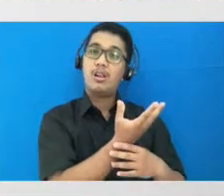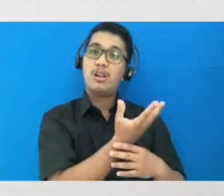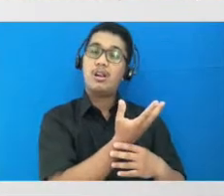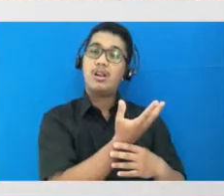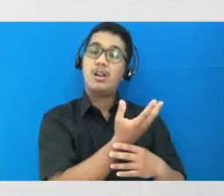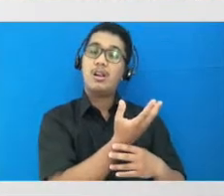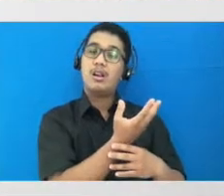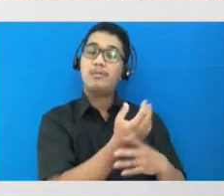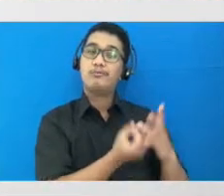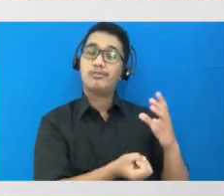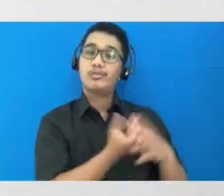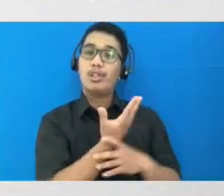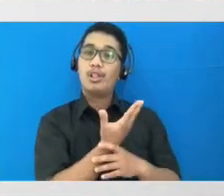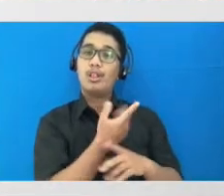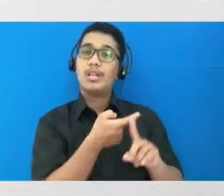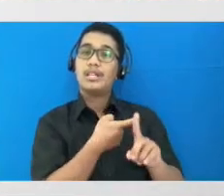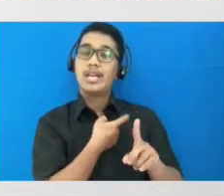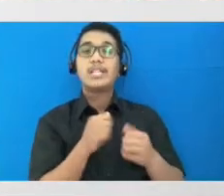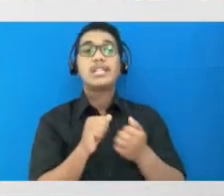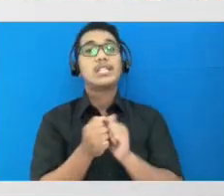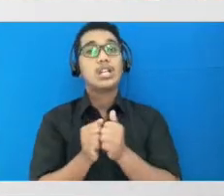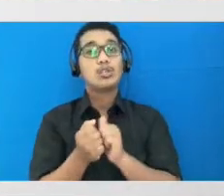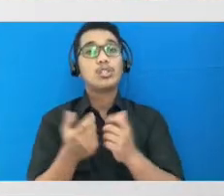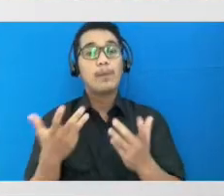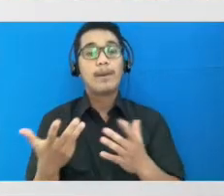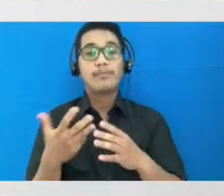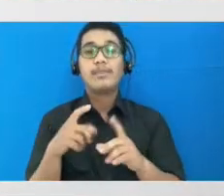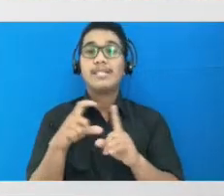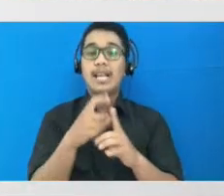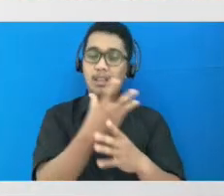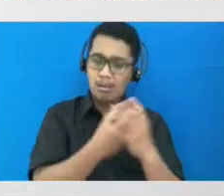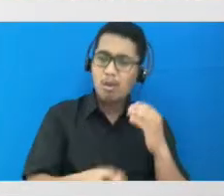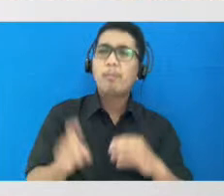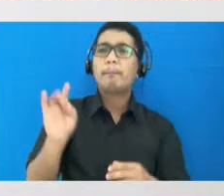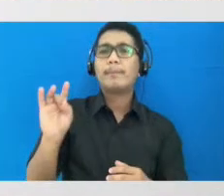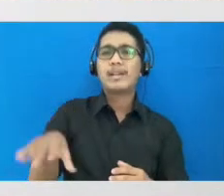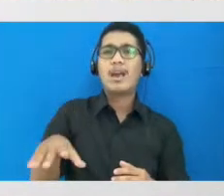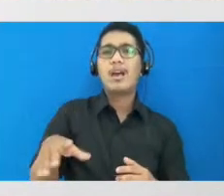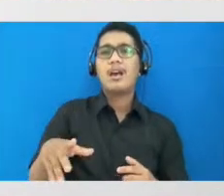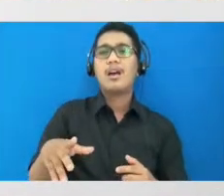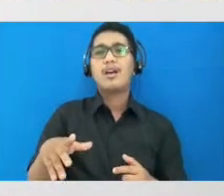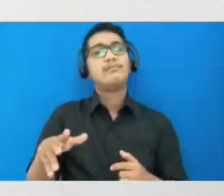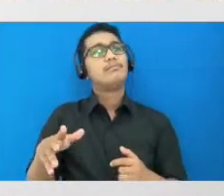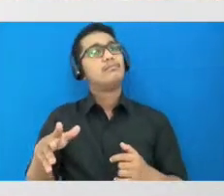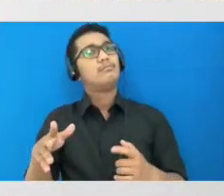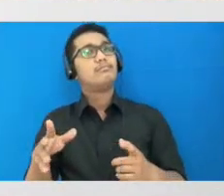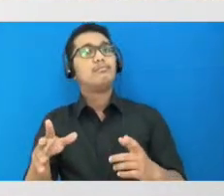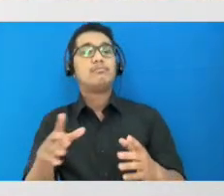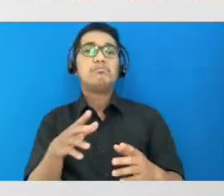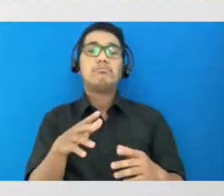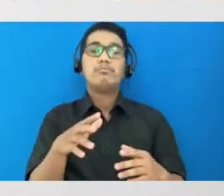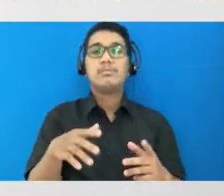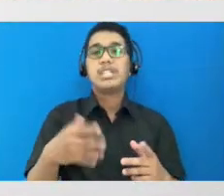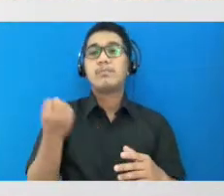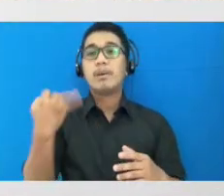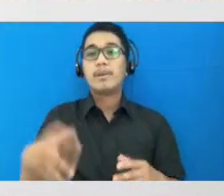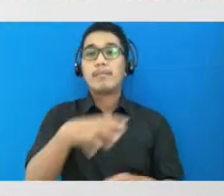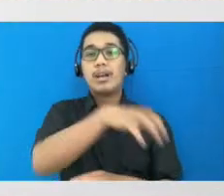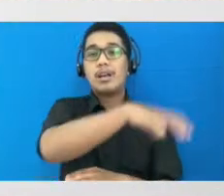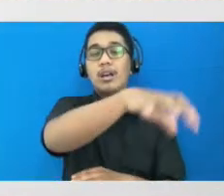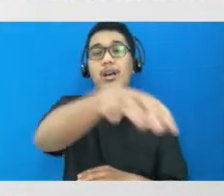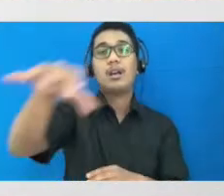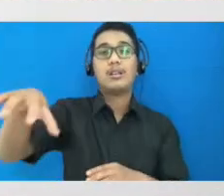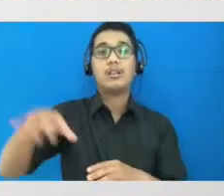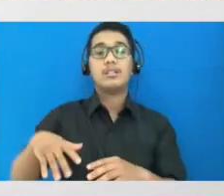terungkap, terekspos dari kasus-kasus kebocoran yang pernah terjadi nggak hanya di satu titik, tapi di beberapa titik, baik